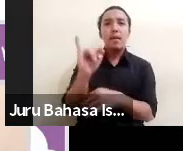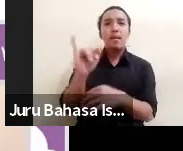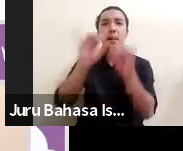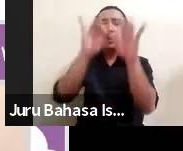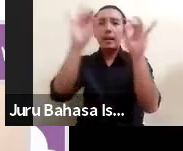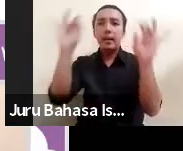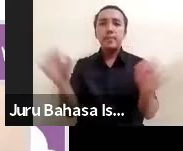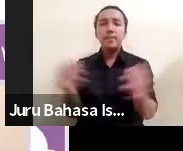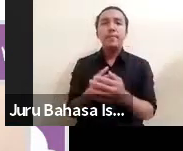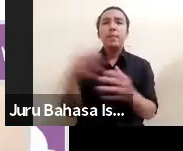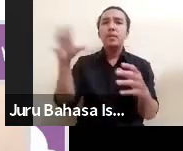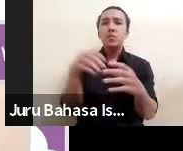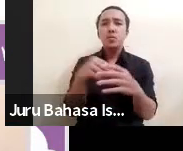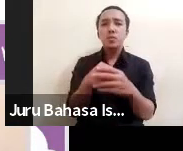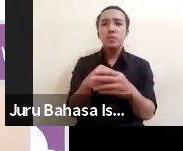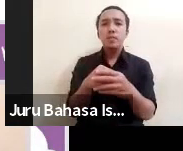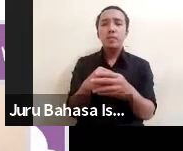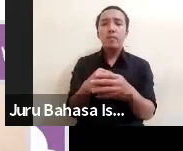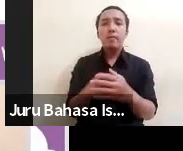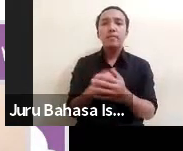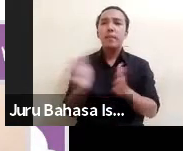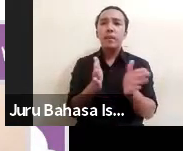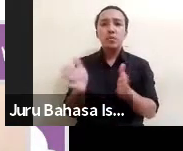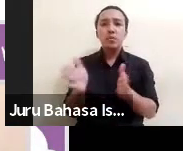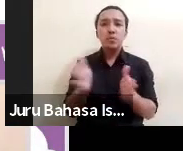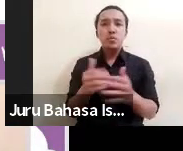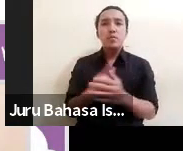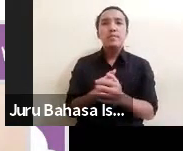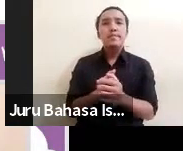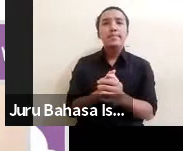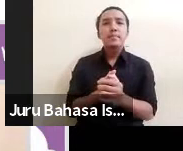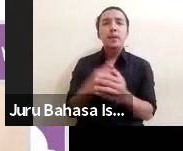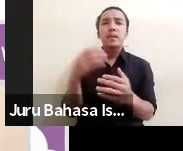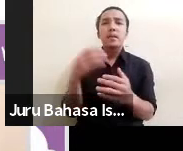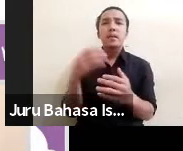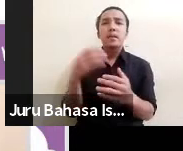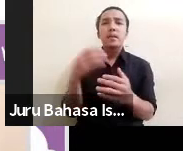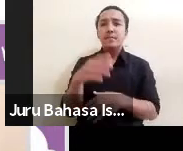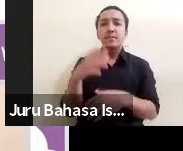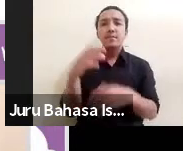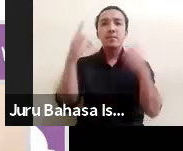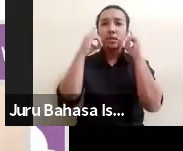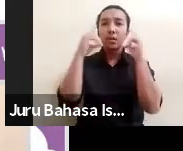pengurus di fasilitas Jawa Timur kami undang semua, Pak, dan itu sudah